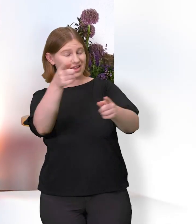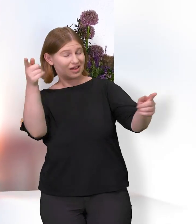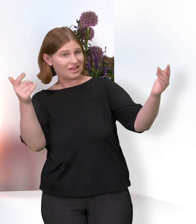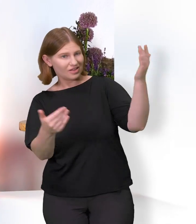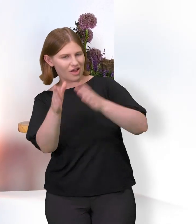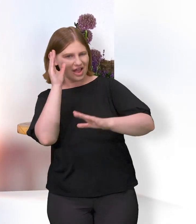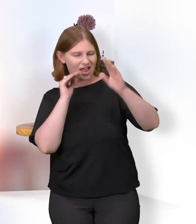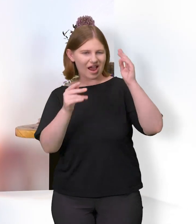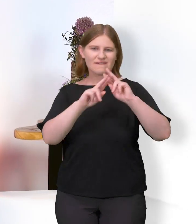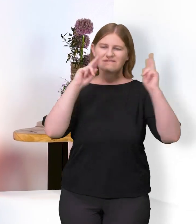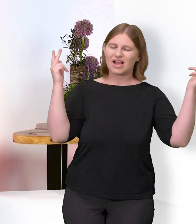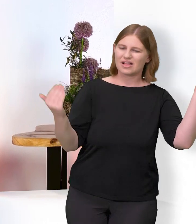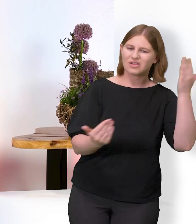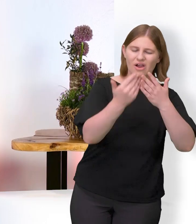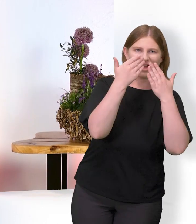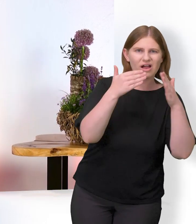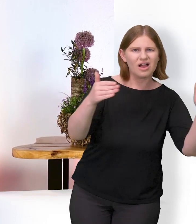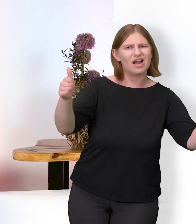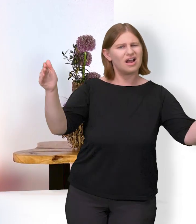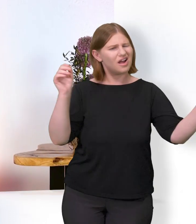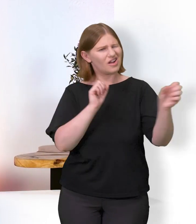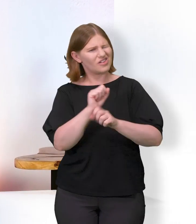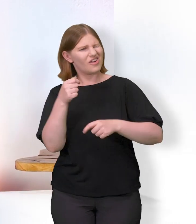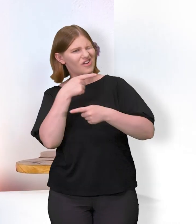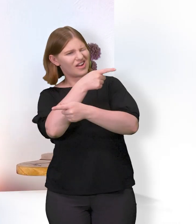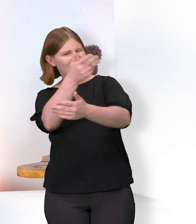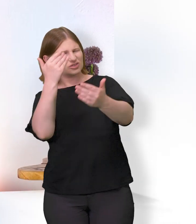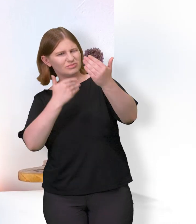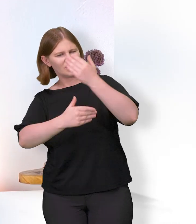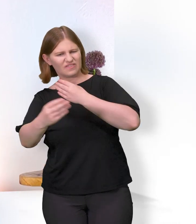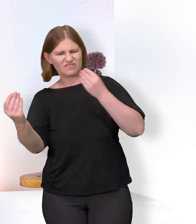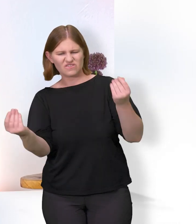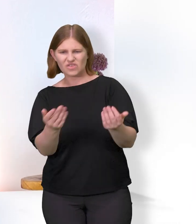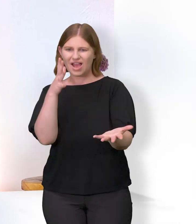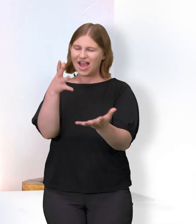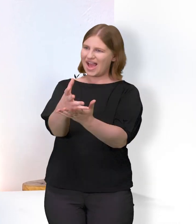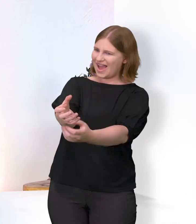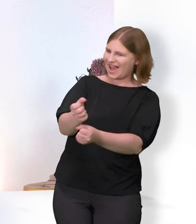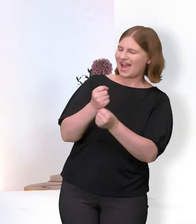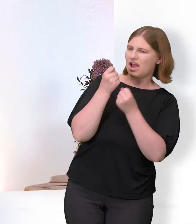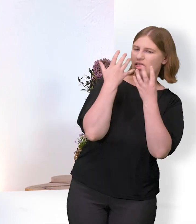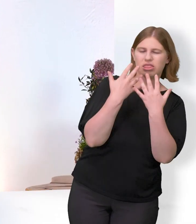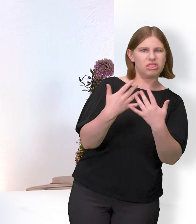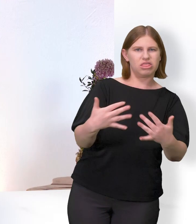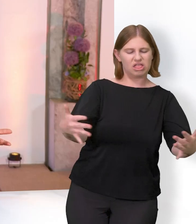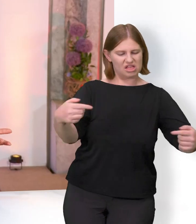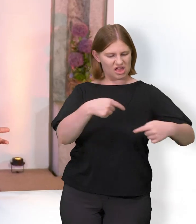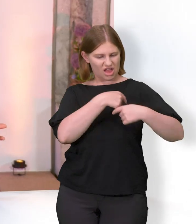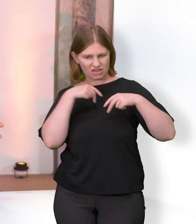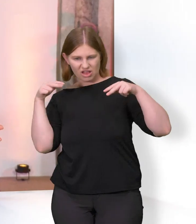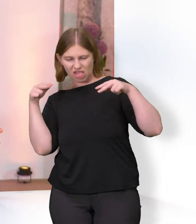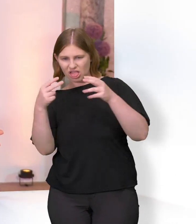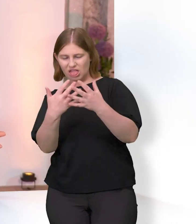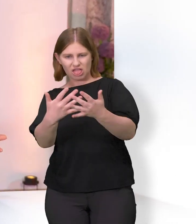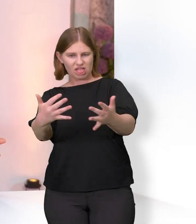Welten. Doch dann fühlst du, es entgleitet deinen Händen und dein